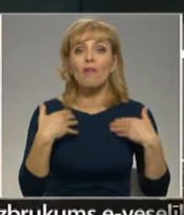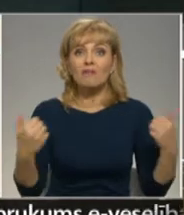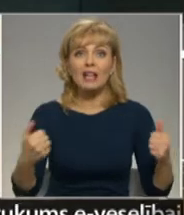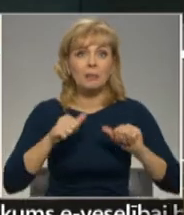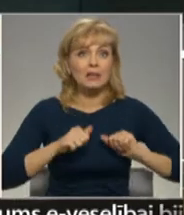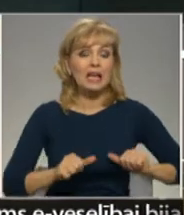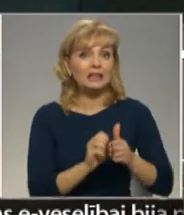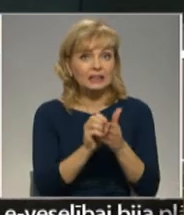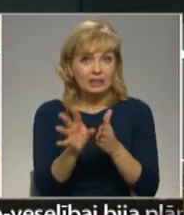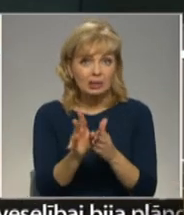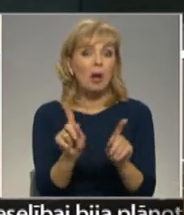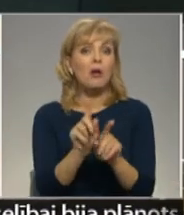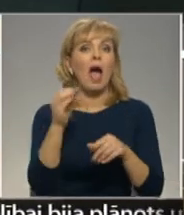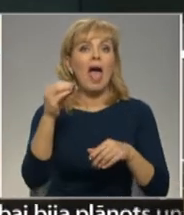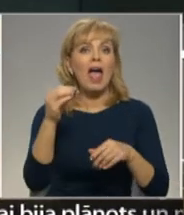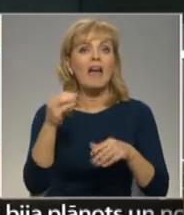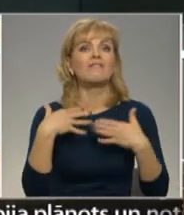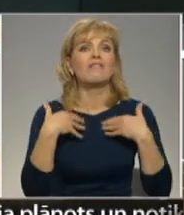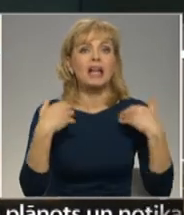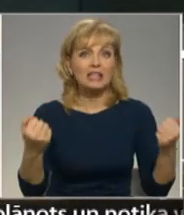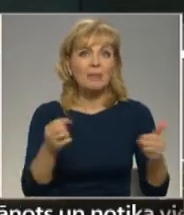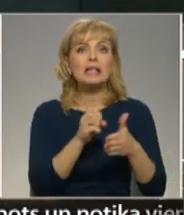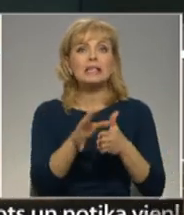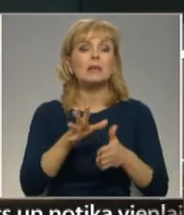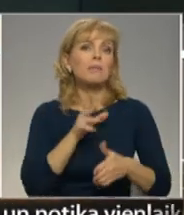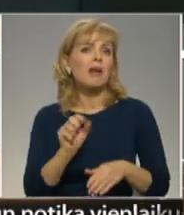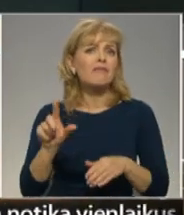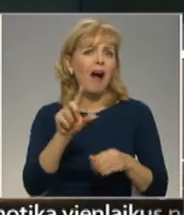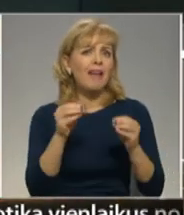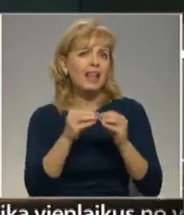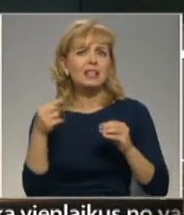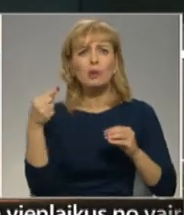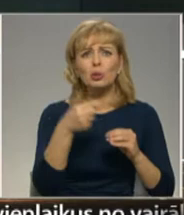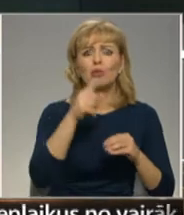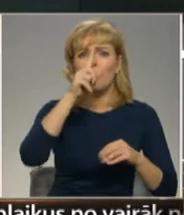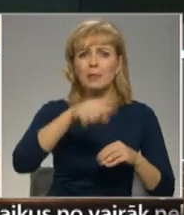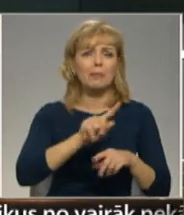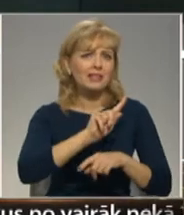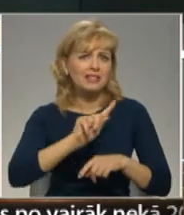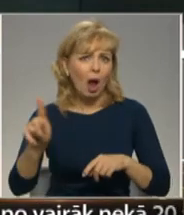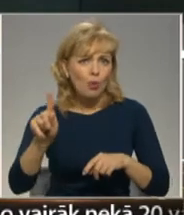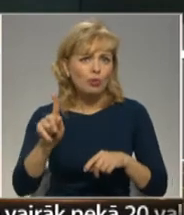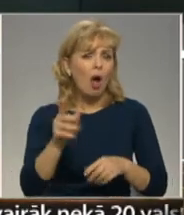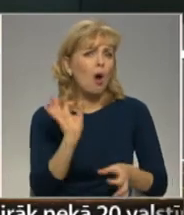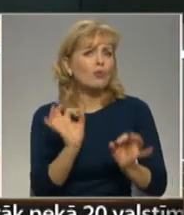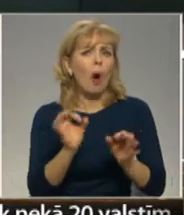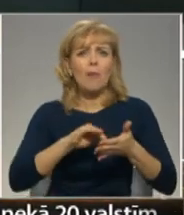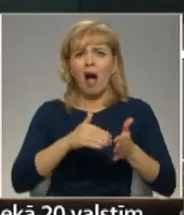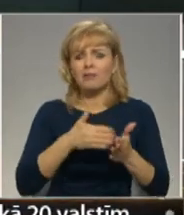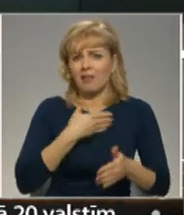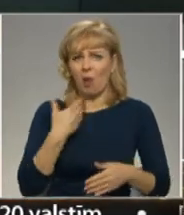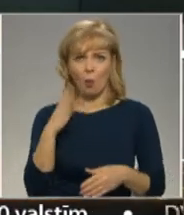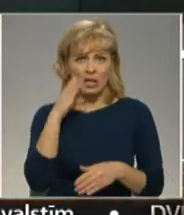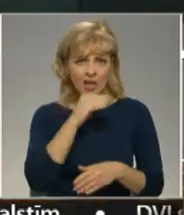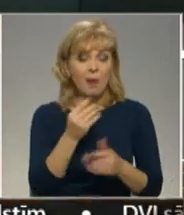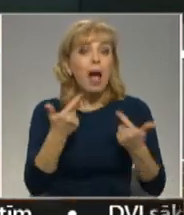skait e-veselībai. Sistēmai bijuši vairāki 10 000 pieprasījumu sekundē, kas normālos apstākļos nav iespējams. Pašlaik